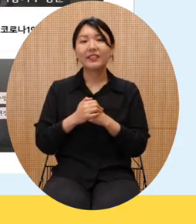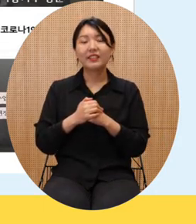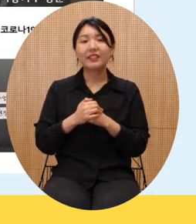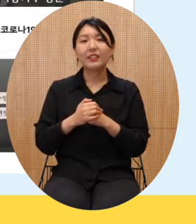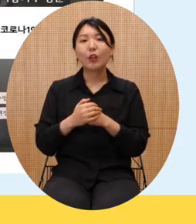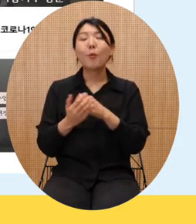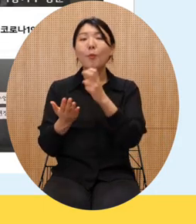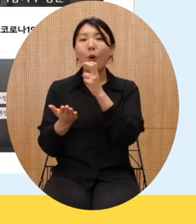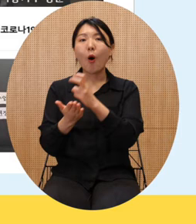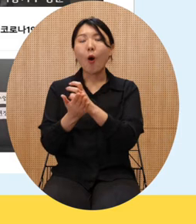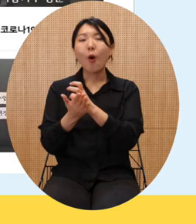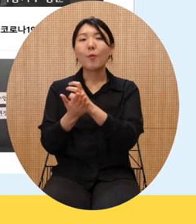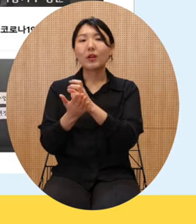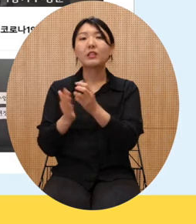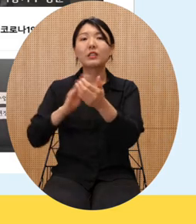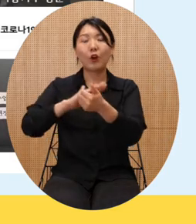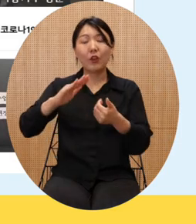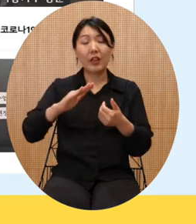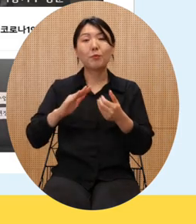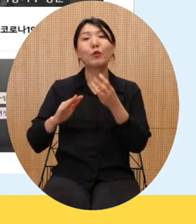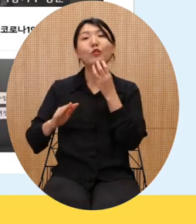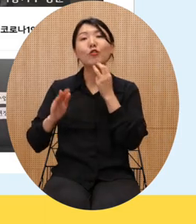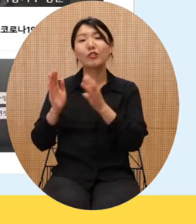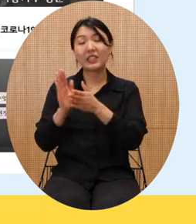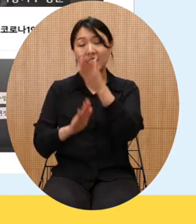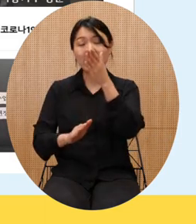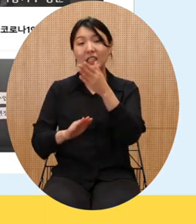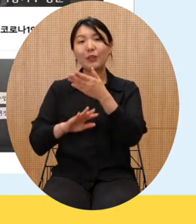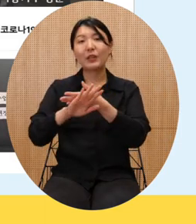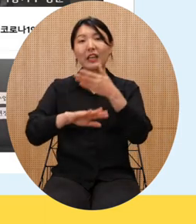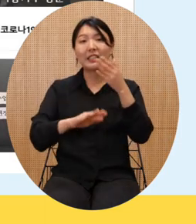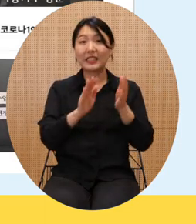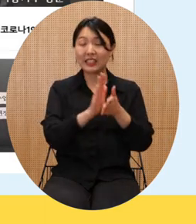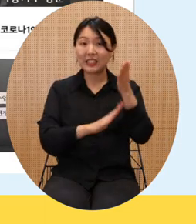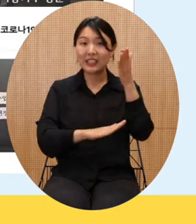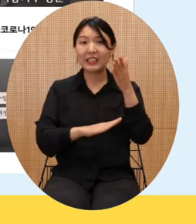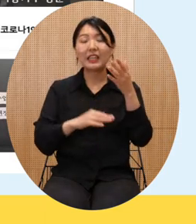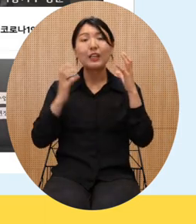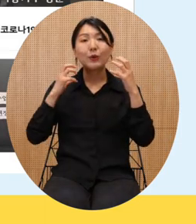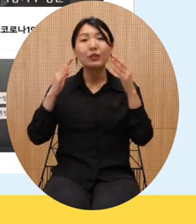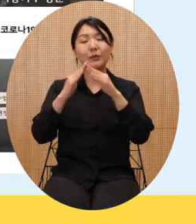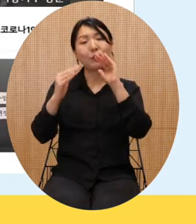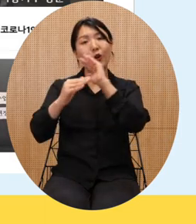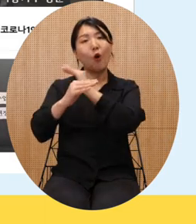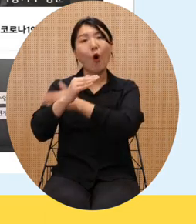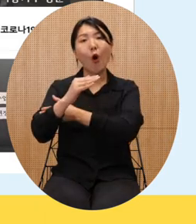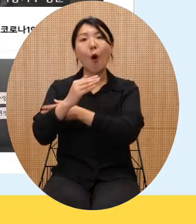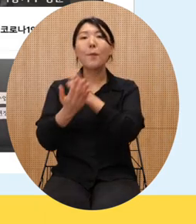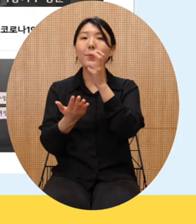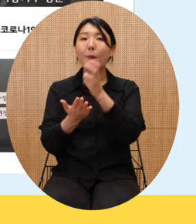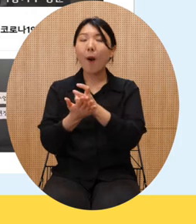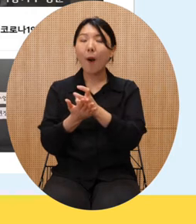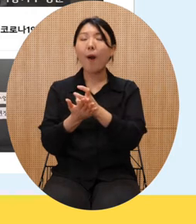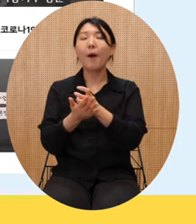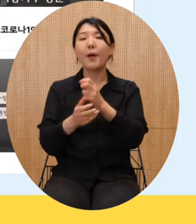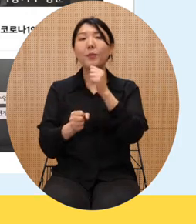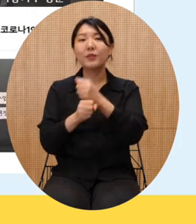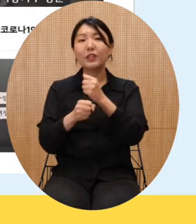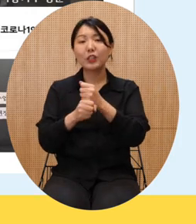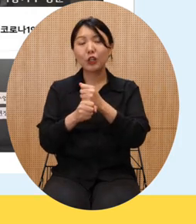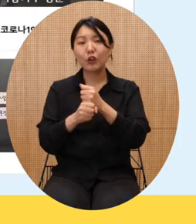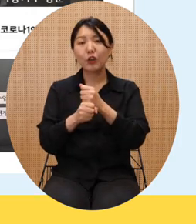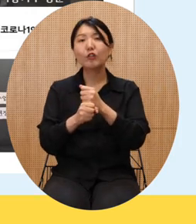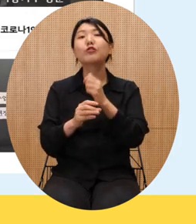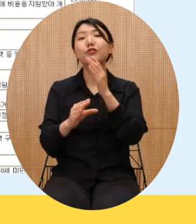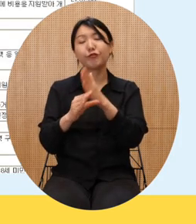그런 상황인데요. 그래서 헌법과 법률 이전에 지금 서울시나 다른 지자체에서 아동 주거권과